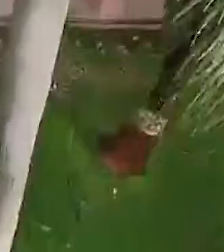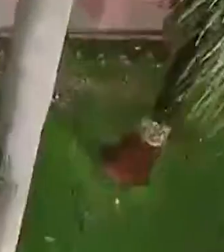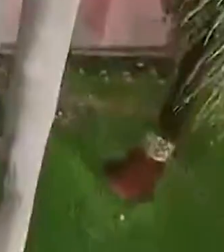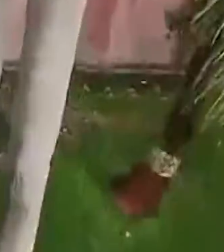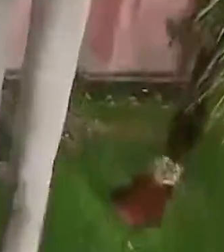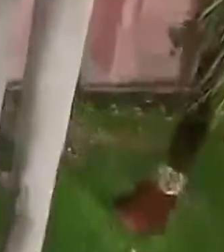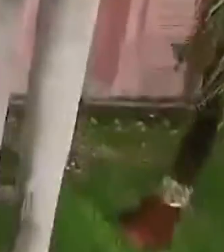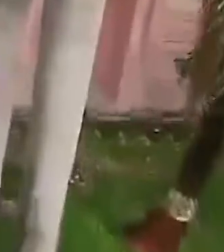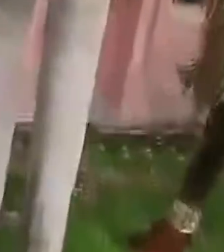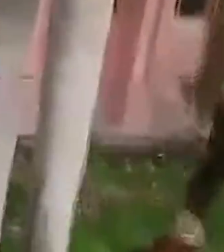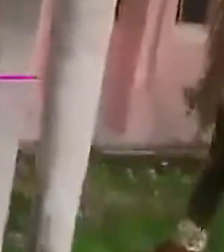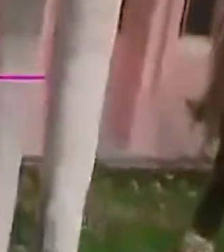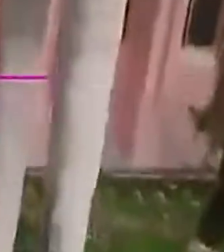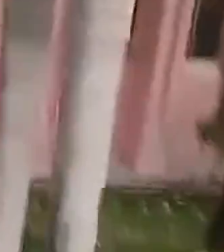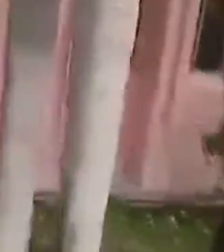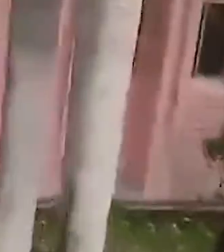एनटिभी कोहलपुर,